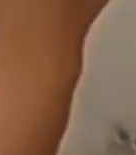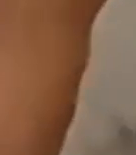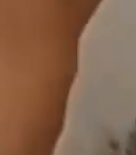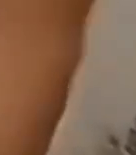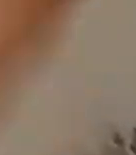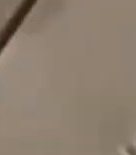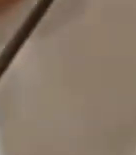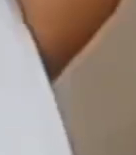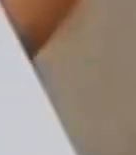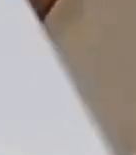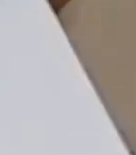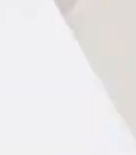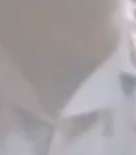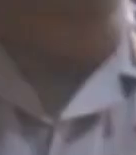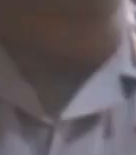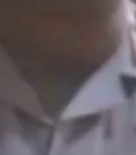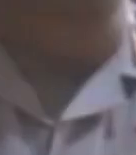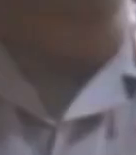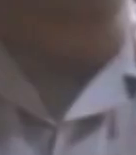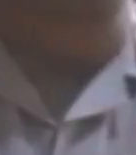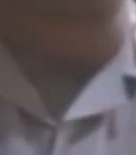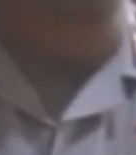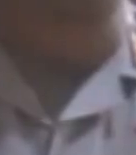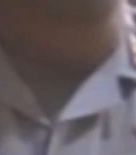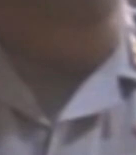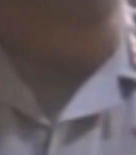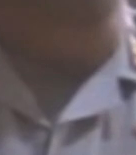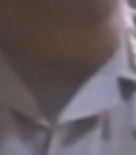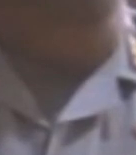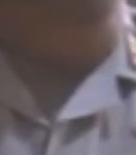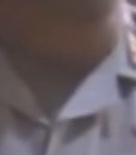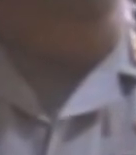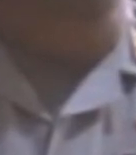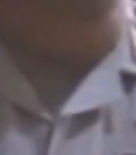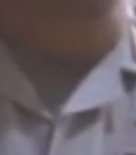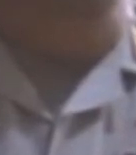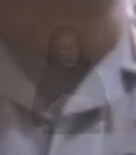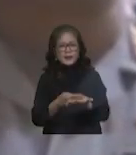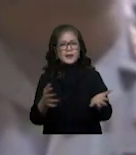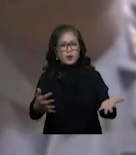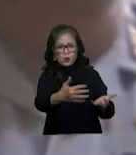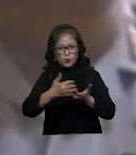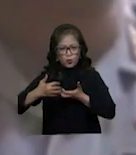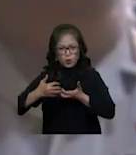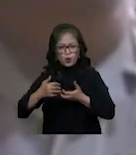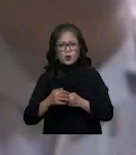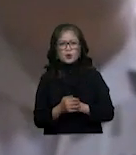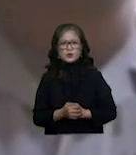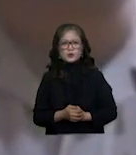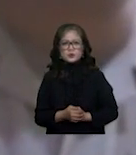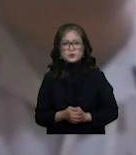mengamankan sejumlah barang bukti. Tiba-tiba pelaku atau tersangka ini